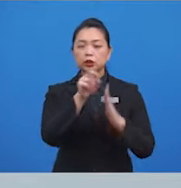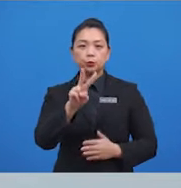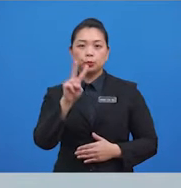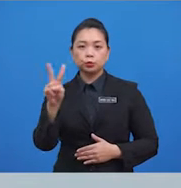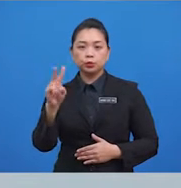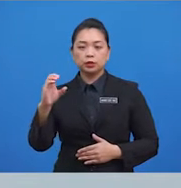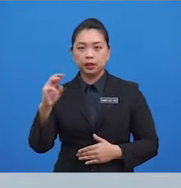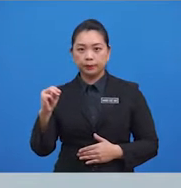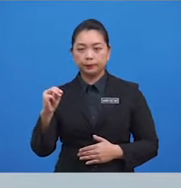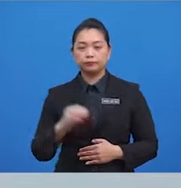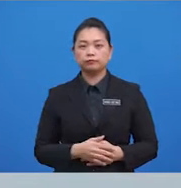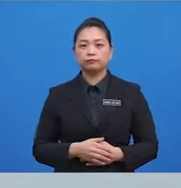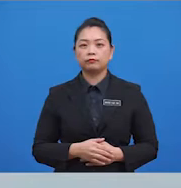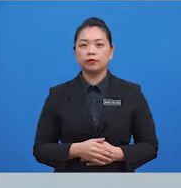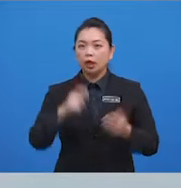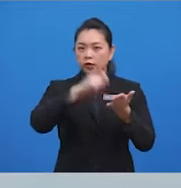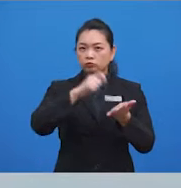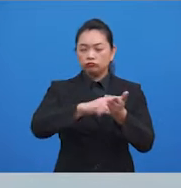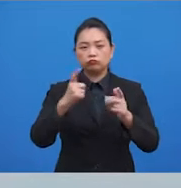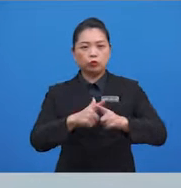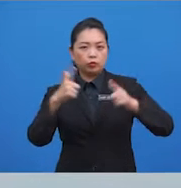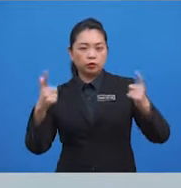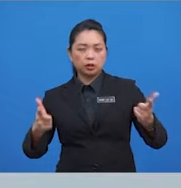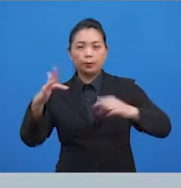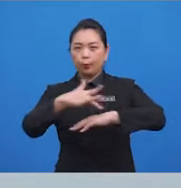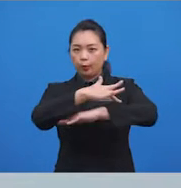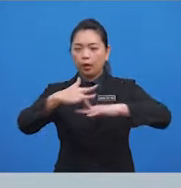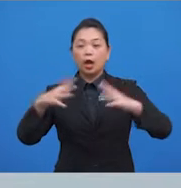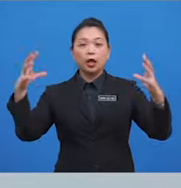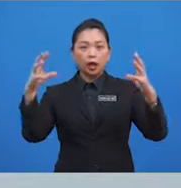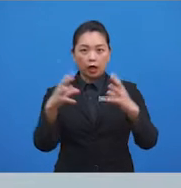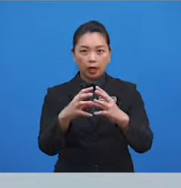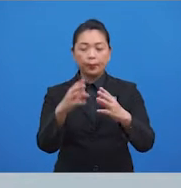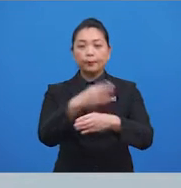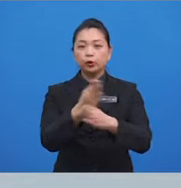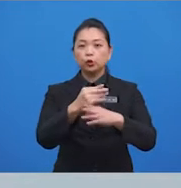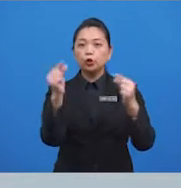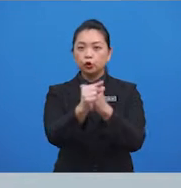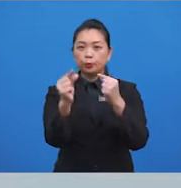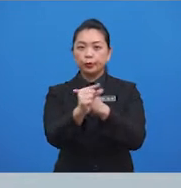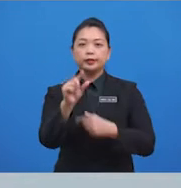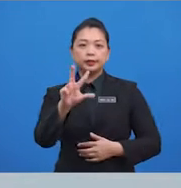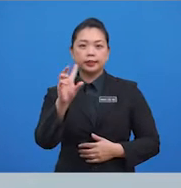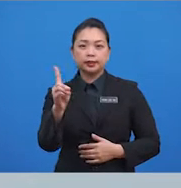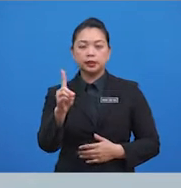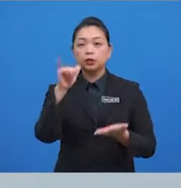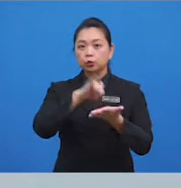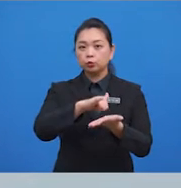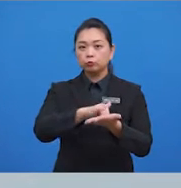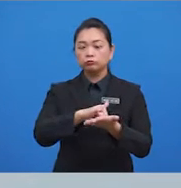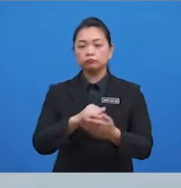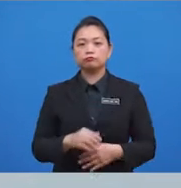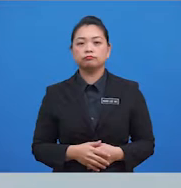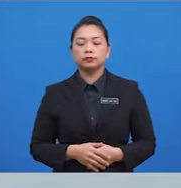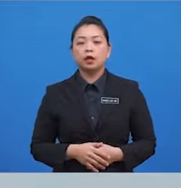adalah 22 cm. Hitung luas permukaan gabungan bentuk geometri tiga dimensi